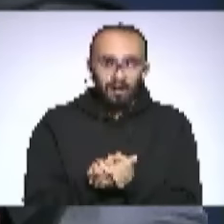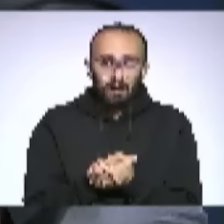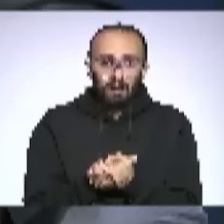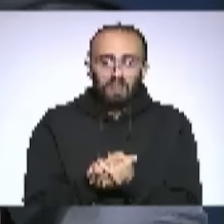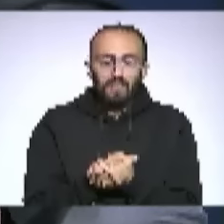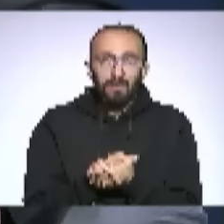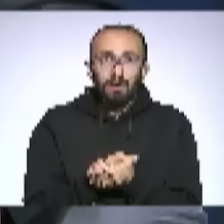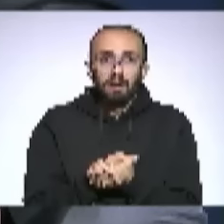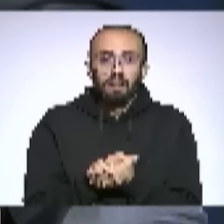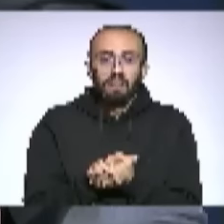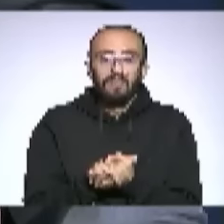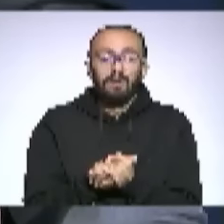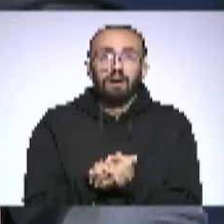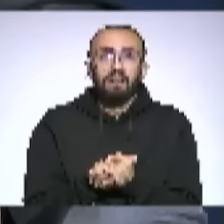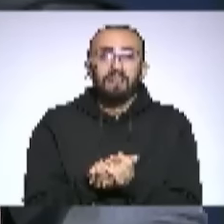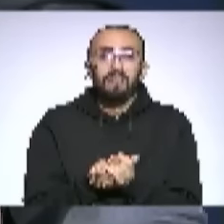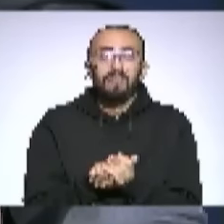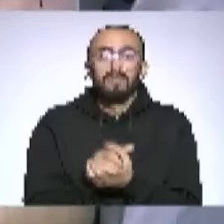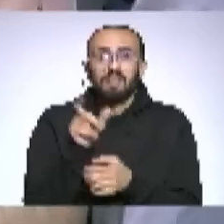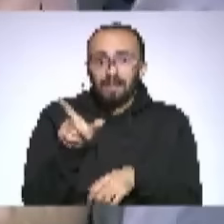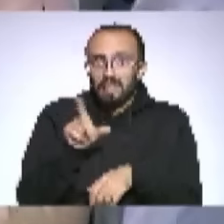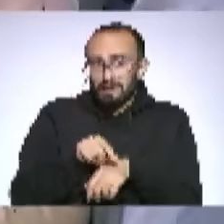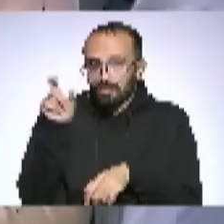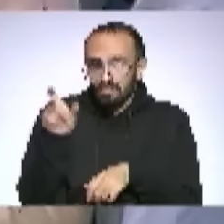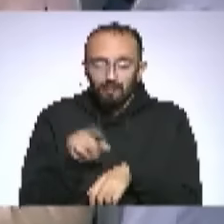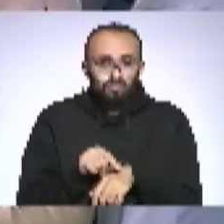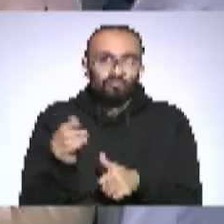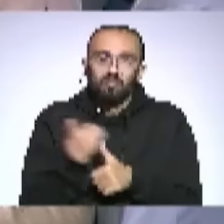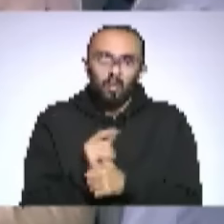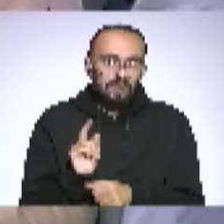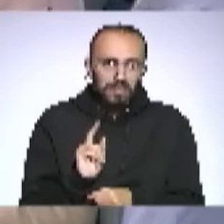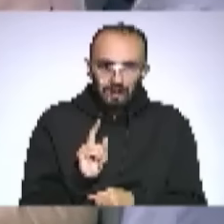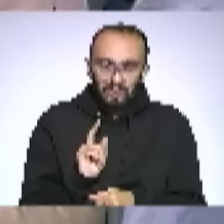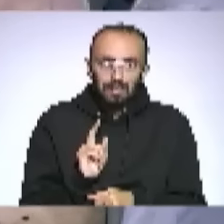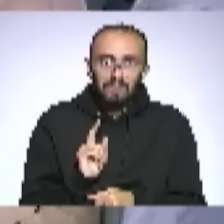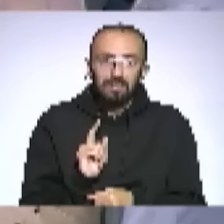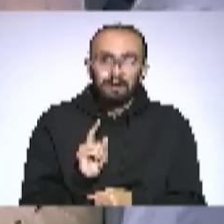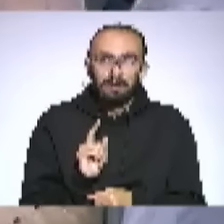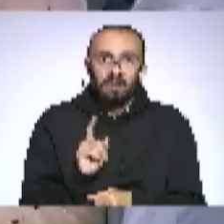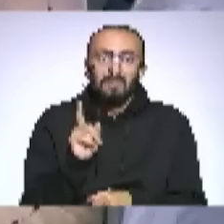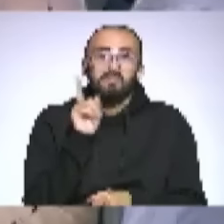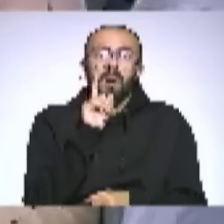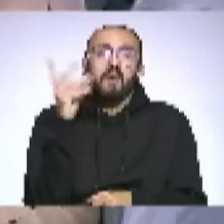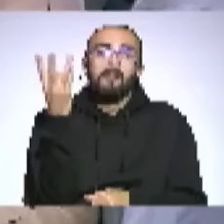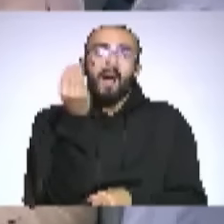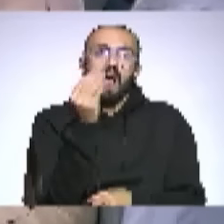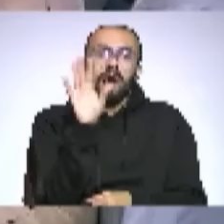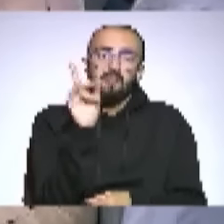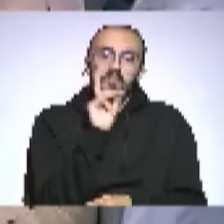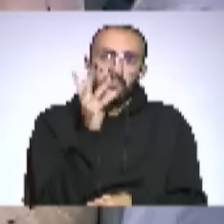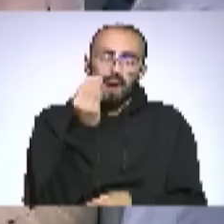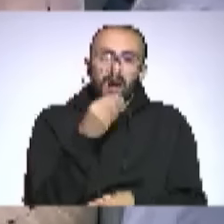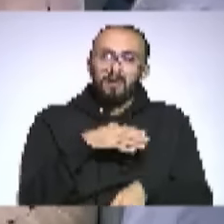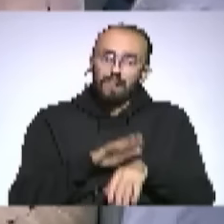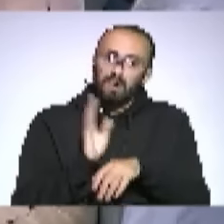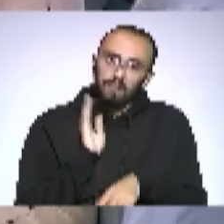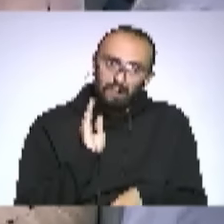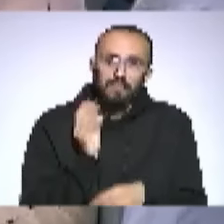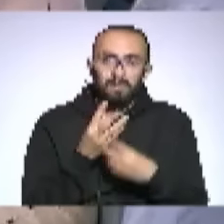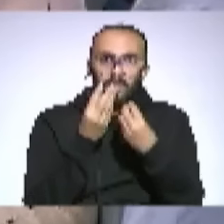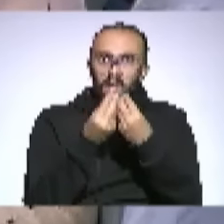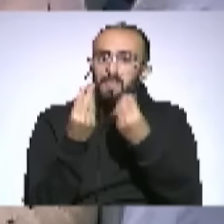انا كان معايا سيلفي مش متجوز سيلفي مش متجوز اه سيلفي كان قاعد مع مامته فكنت باخدهم حماتي وبخد م سيلفي